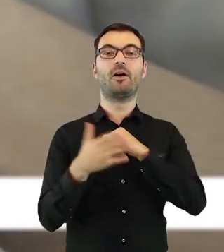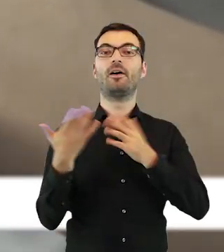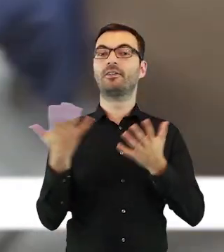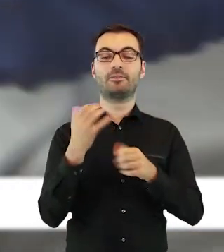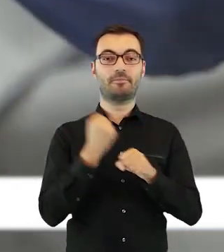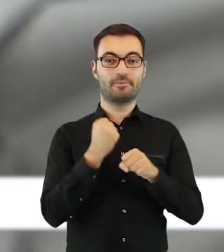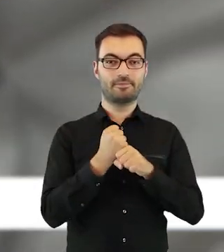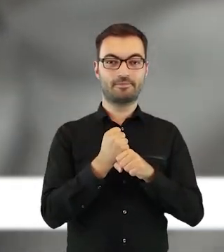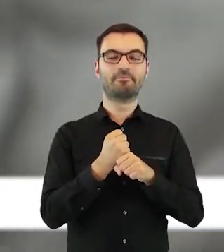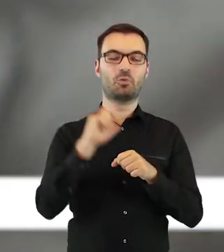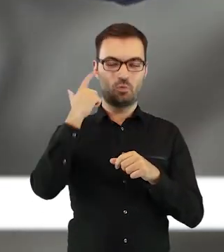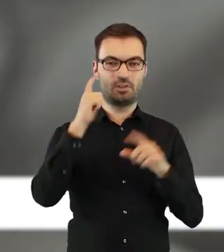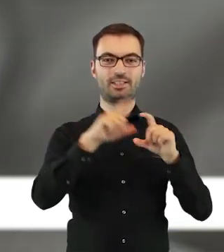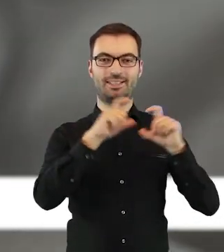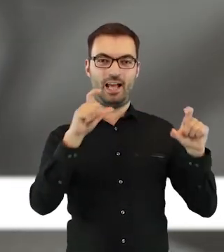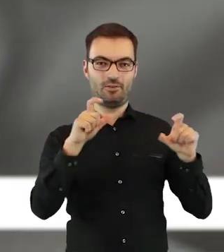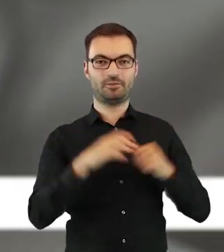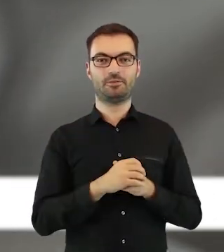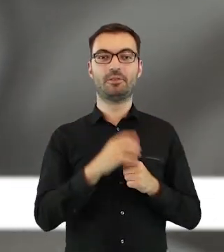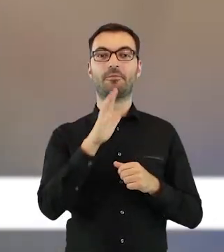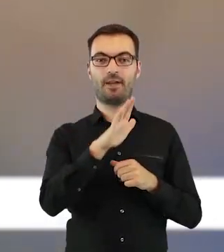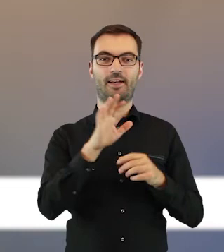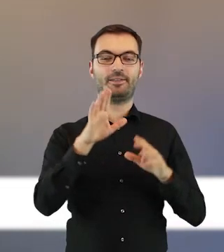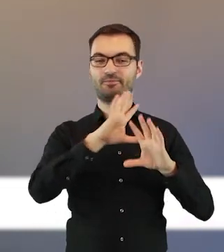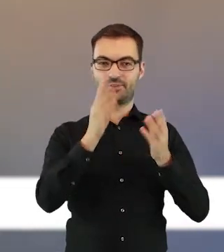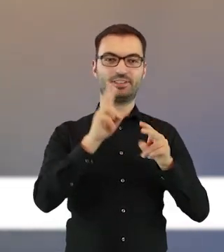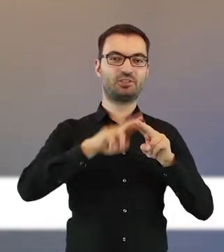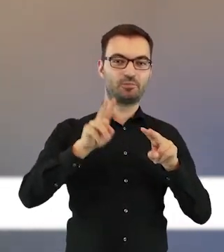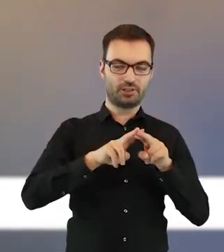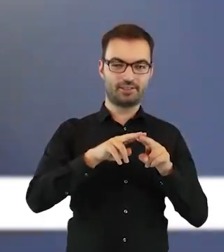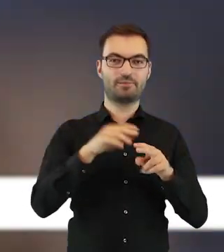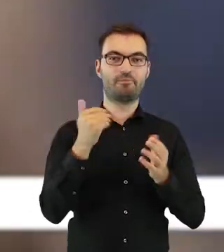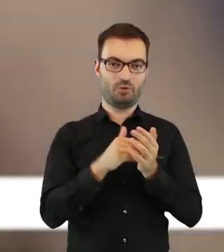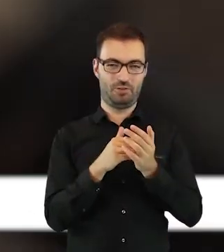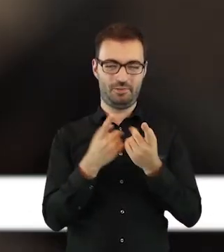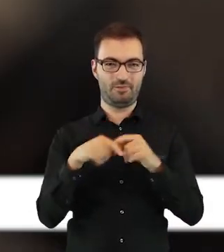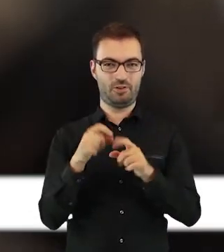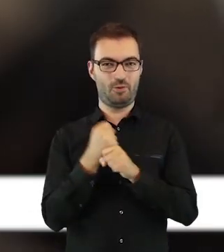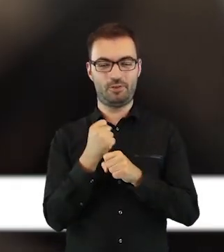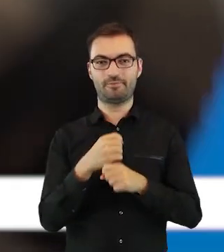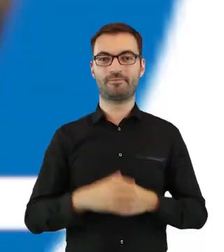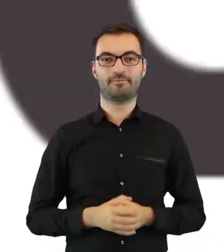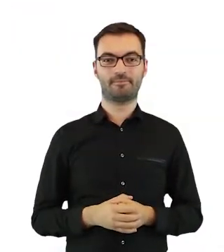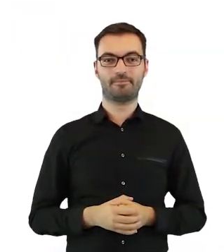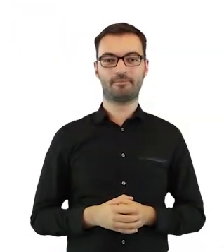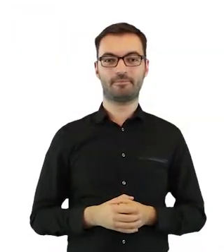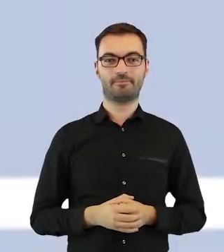Podstawowym miejscem pracy kosmetyczki jest salon kosmetyczny, posiadający infrastrukturę do prowadzenia zabiegów.